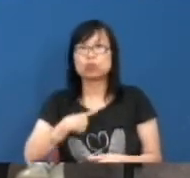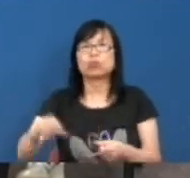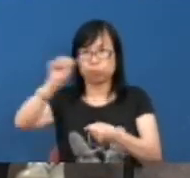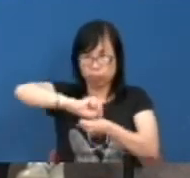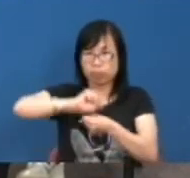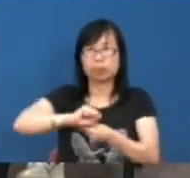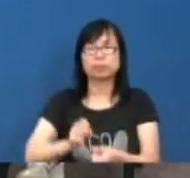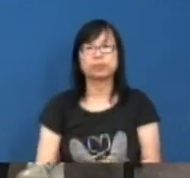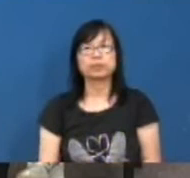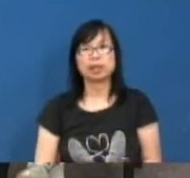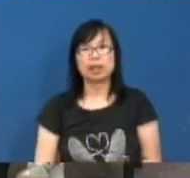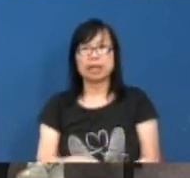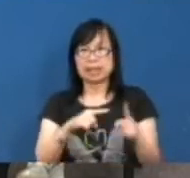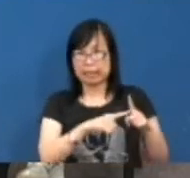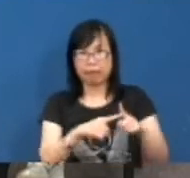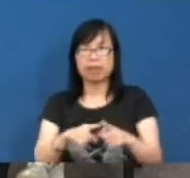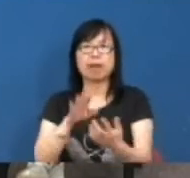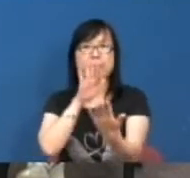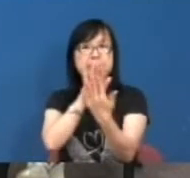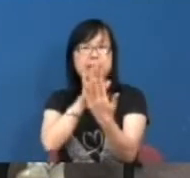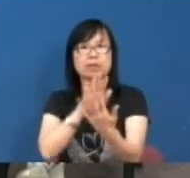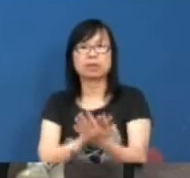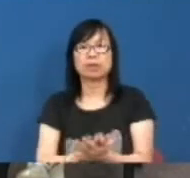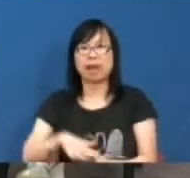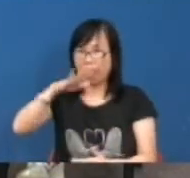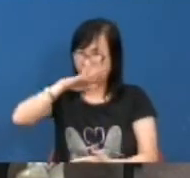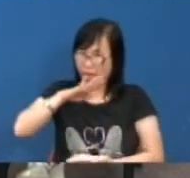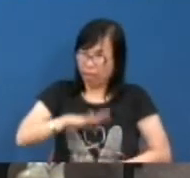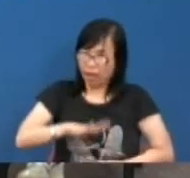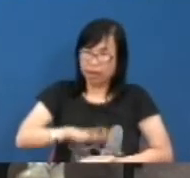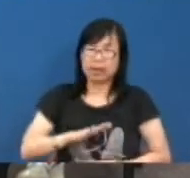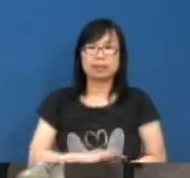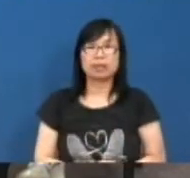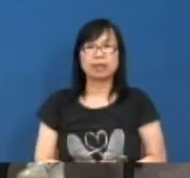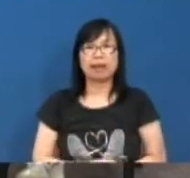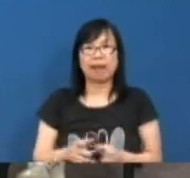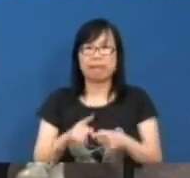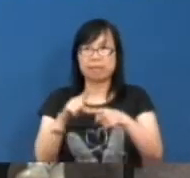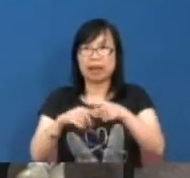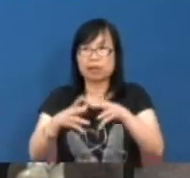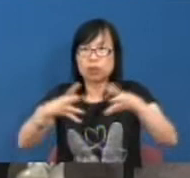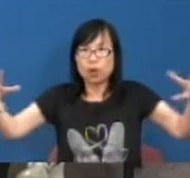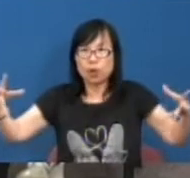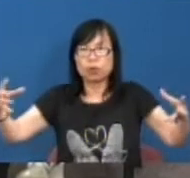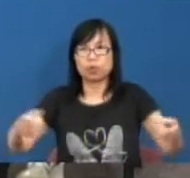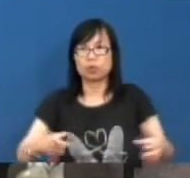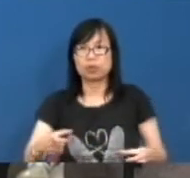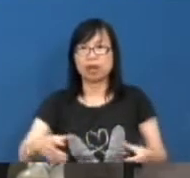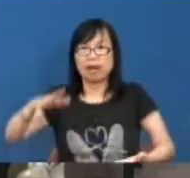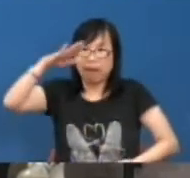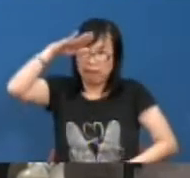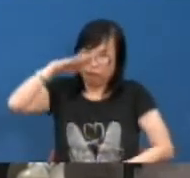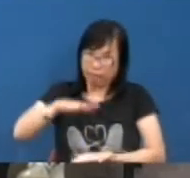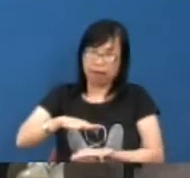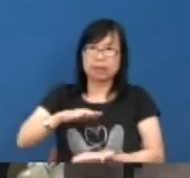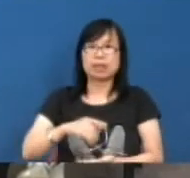民咧面對一啲通脹嘅壓力啊，或者加價嘅壓力啊，大財團嘅即係俾嘅壓制之下